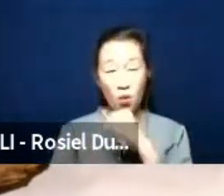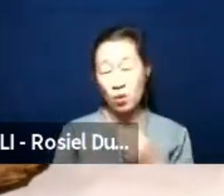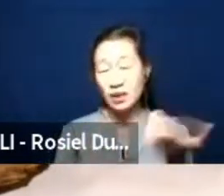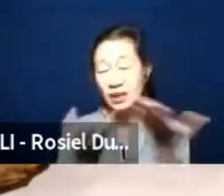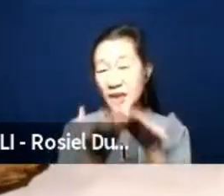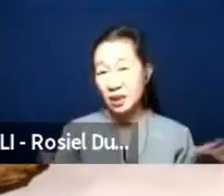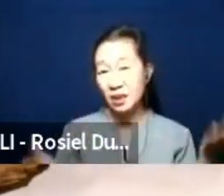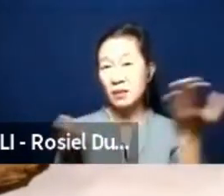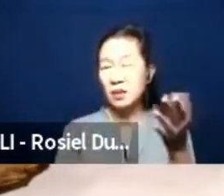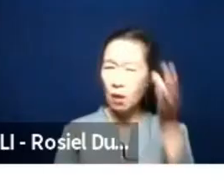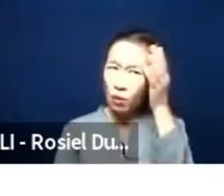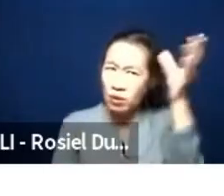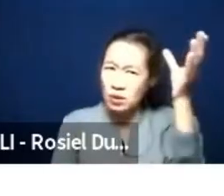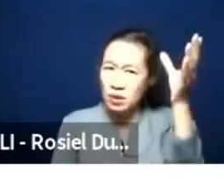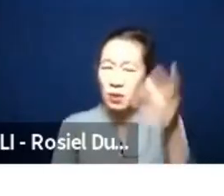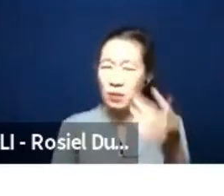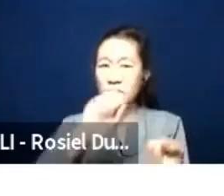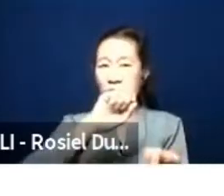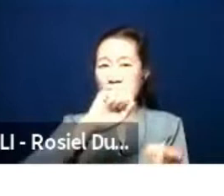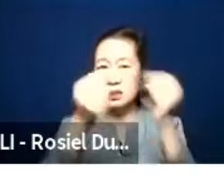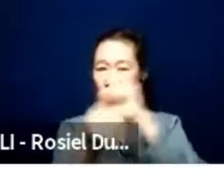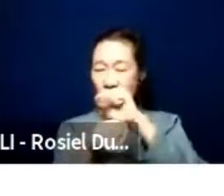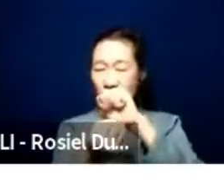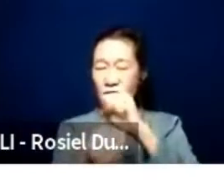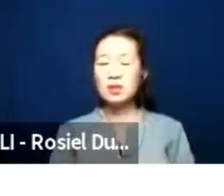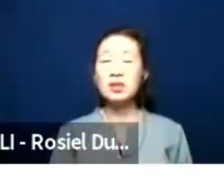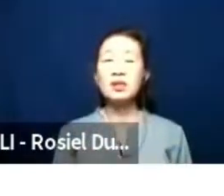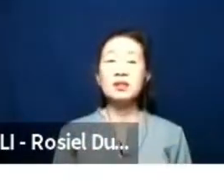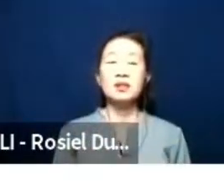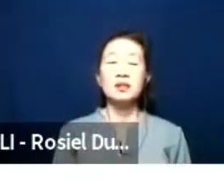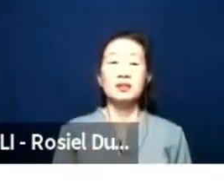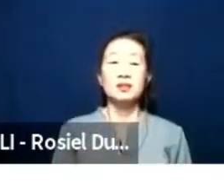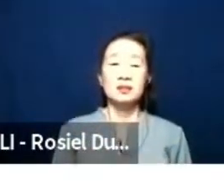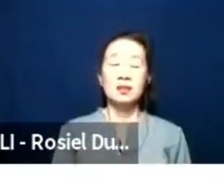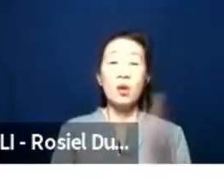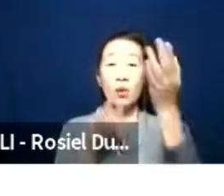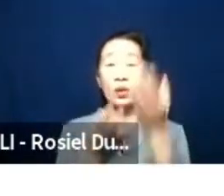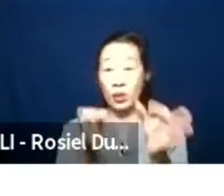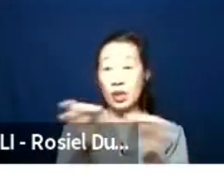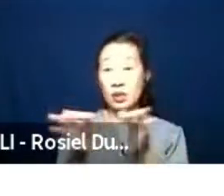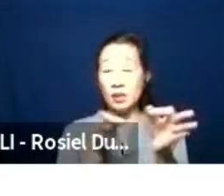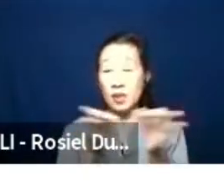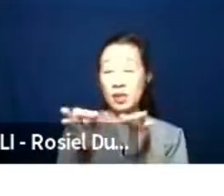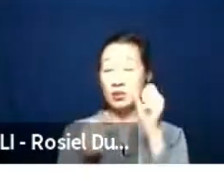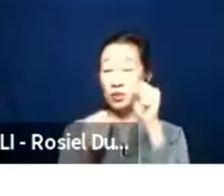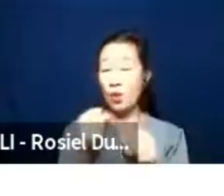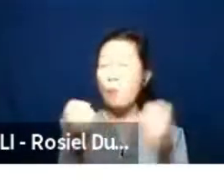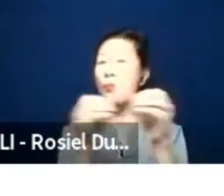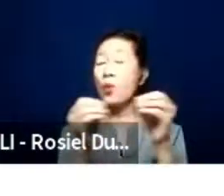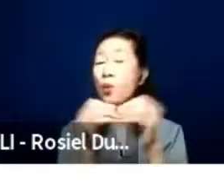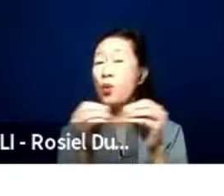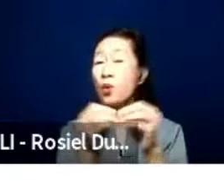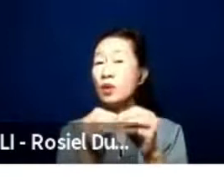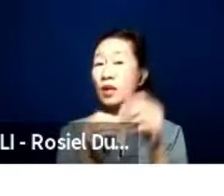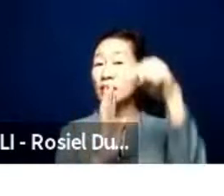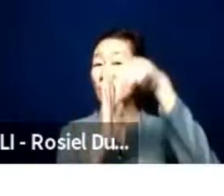pumapasok yung konsepto of transition. And gusto kong ipaliwanag, no, parang mas